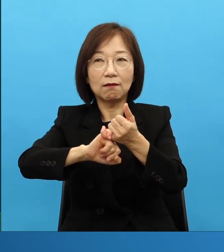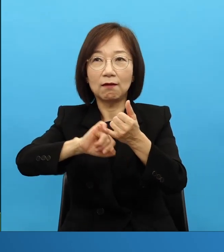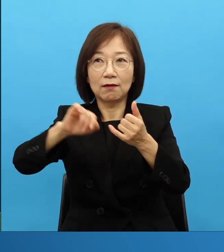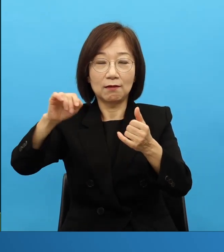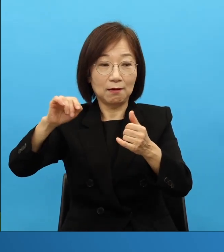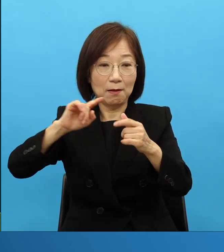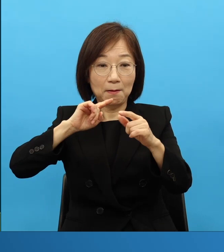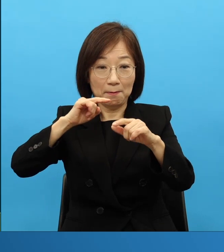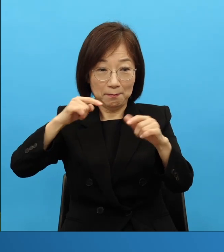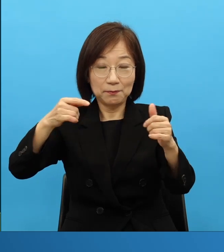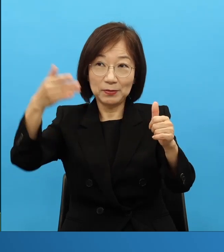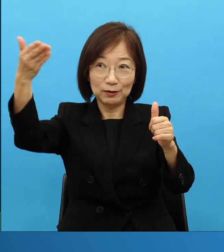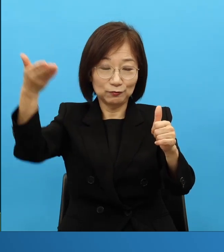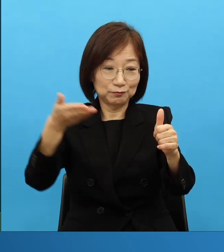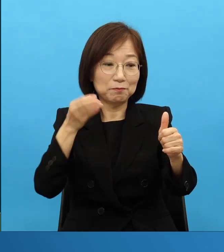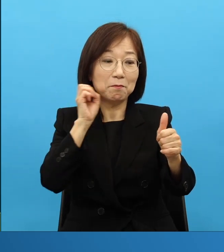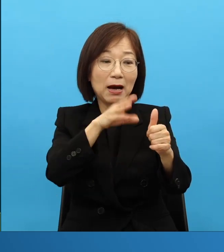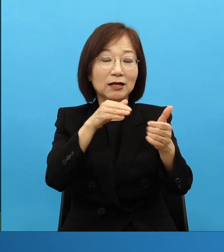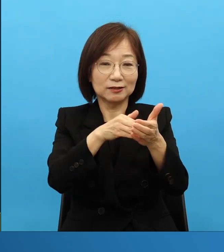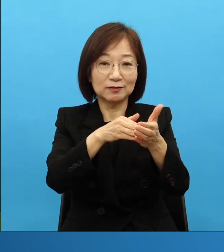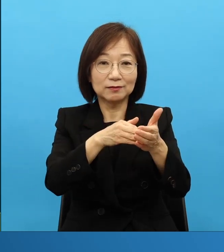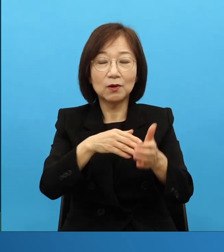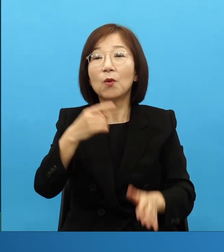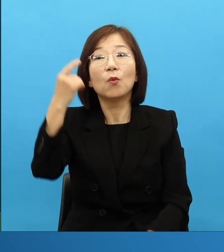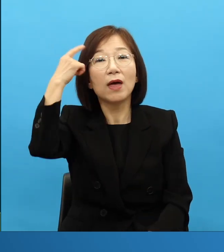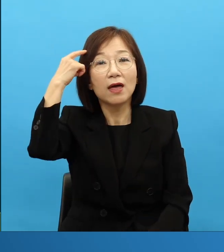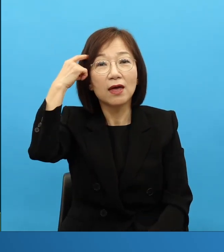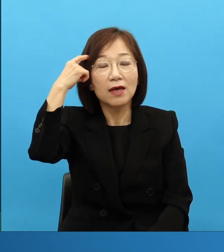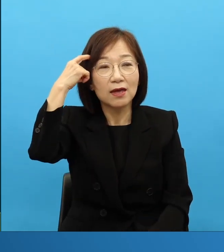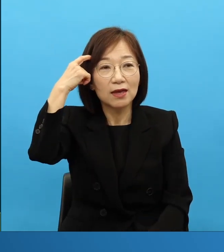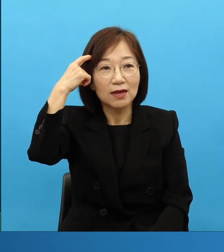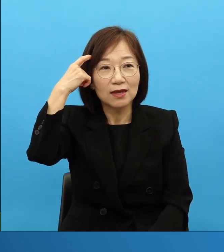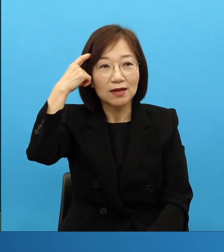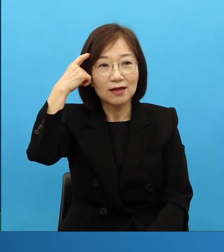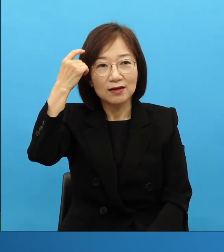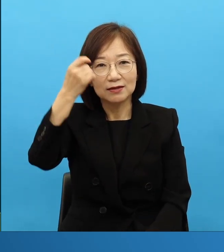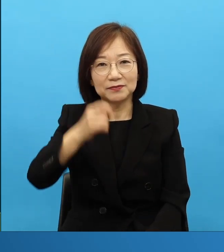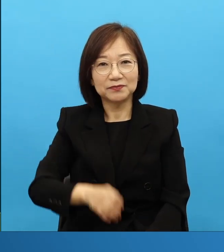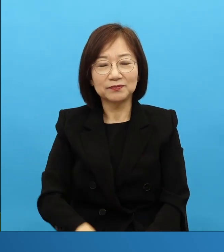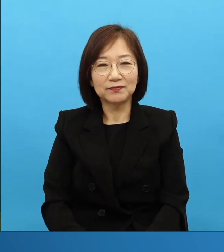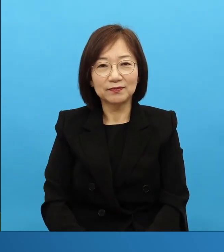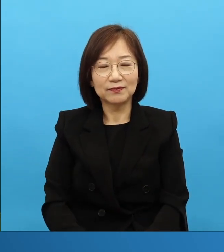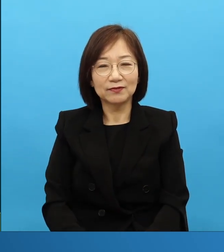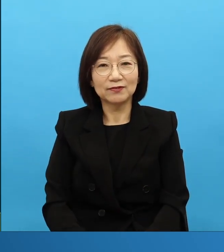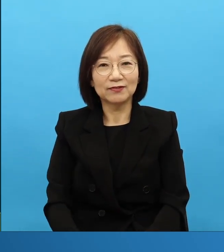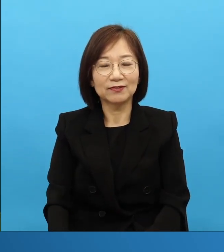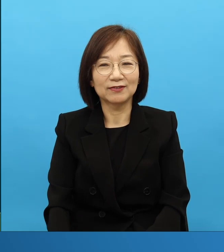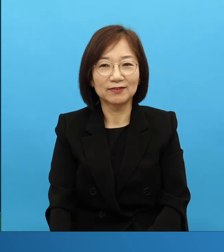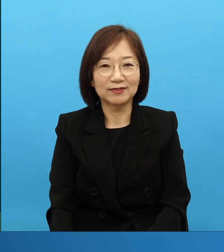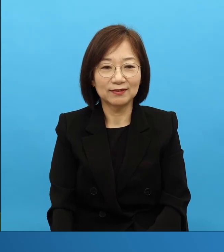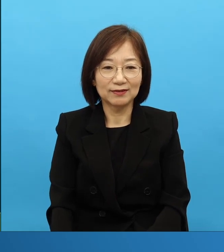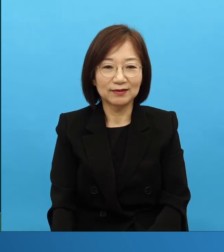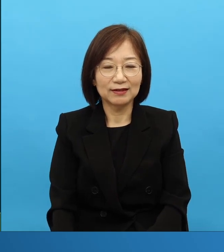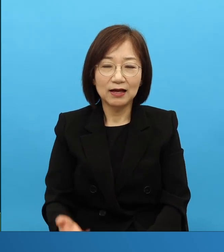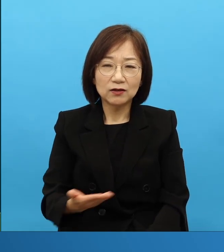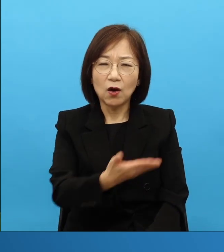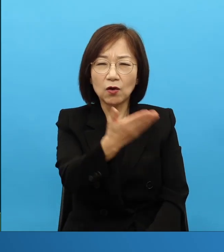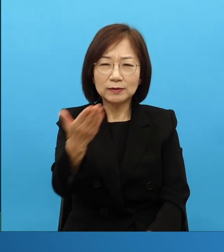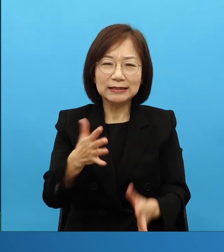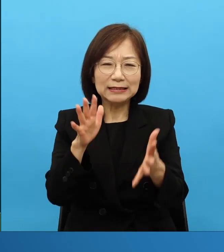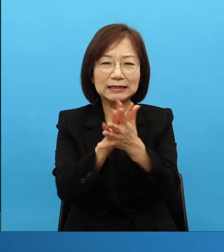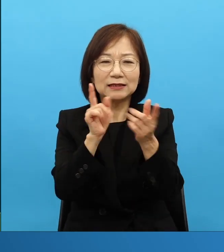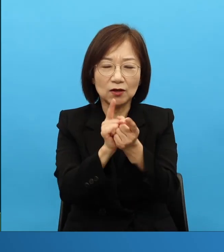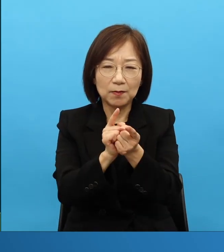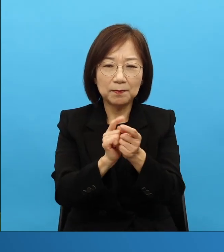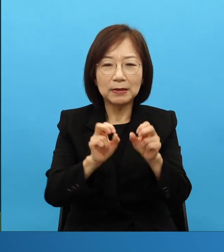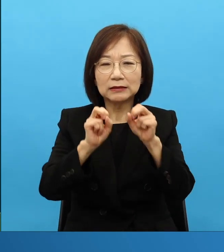아니에요. This is something that we must 그랬을까? know. We must read this at 여러분 least 성경 못 나가도 그래 이게 성경구나 하는 이해를 해야 되는